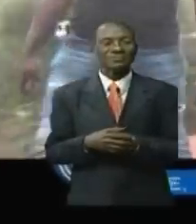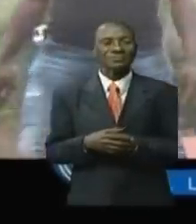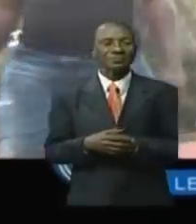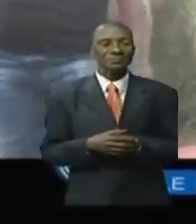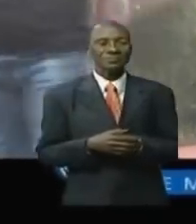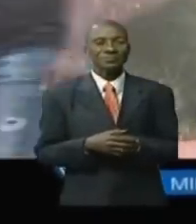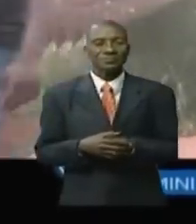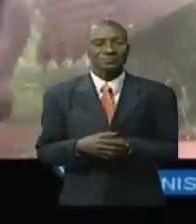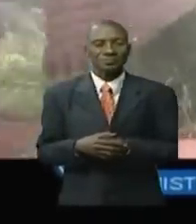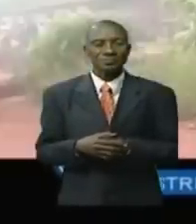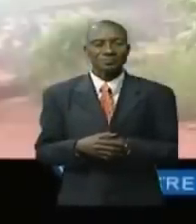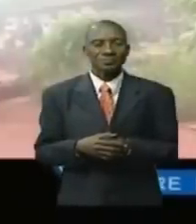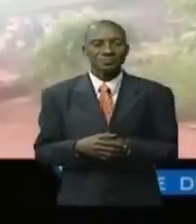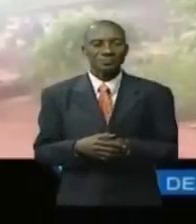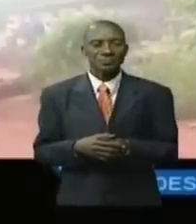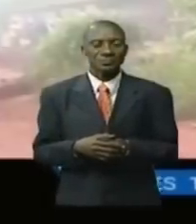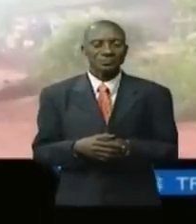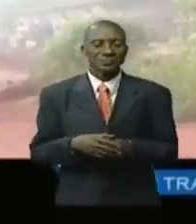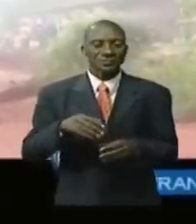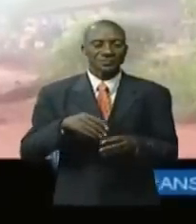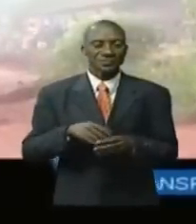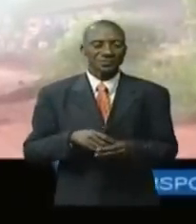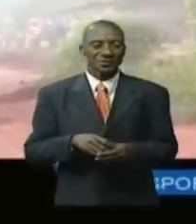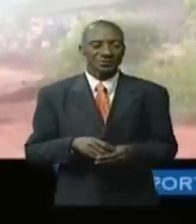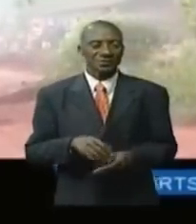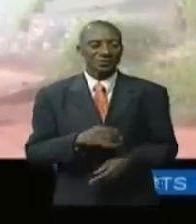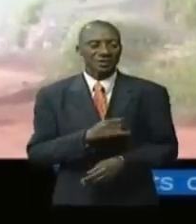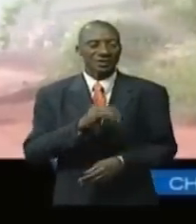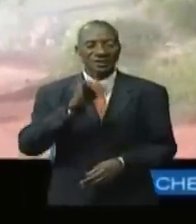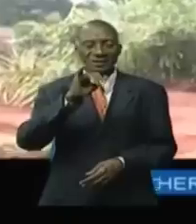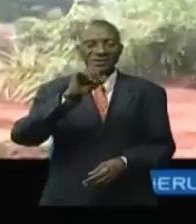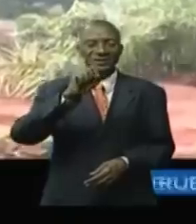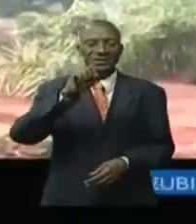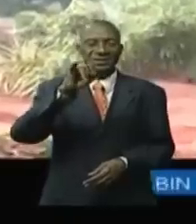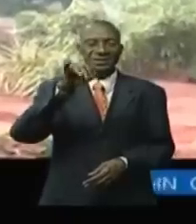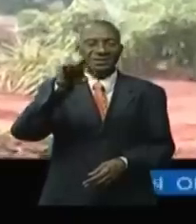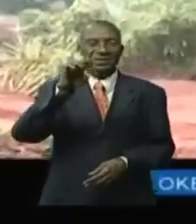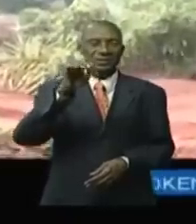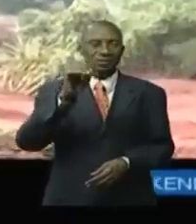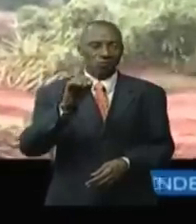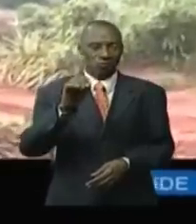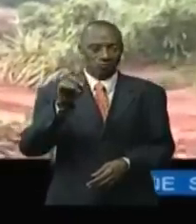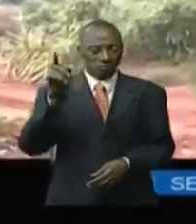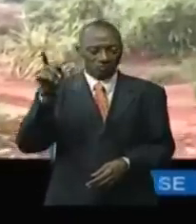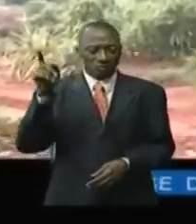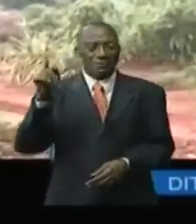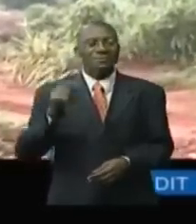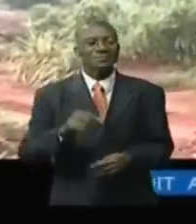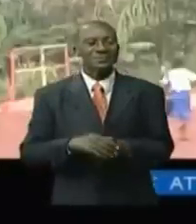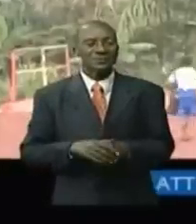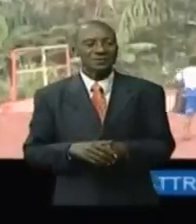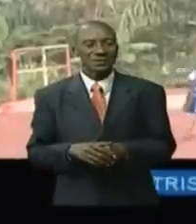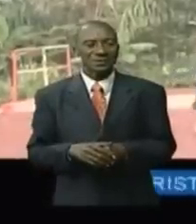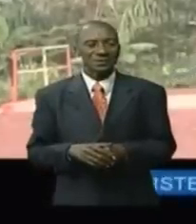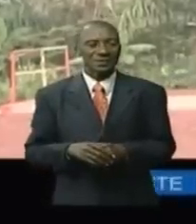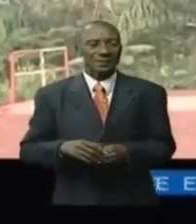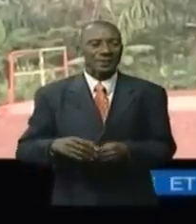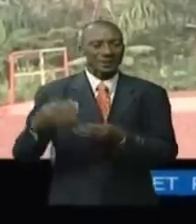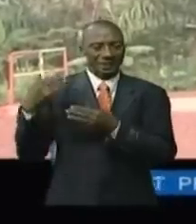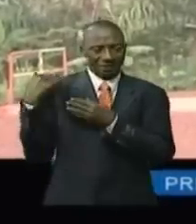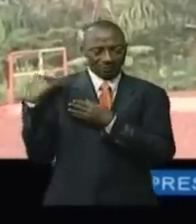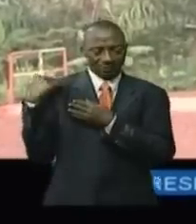belle qu'avant la ville d'Issirou, l'exécutif Patient Nenanga ne lésine pas sur ses moyens pour se faire. Ces avenues